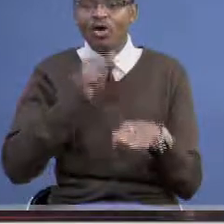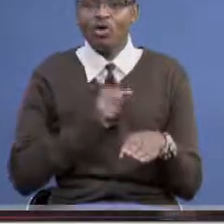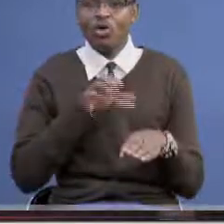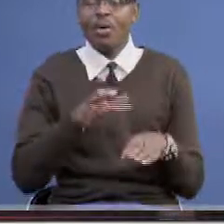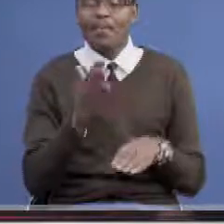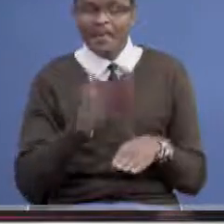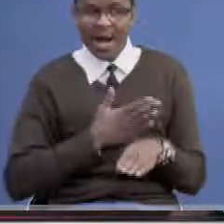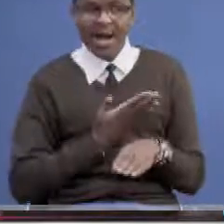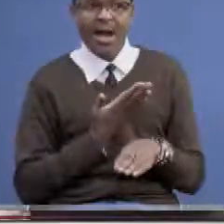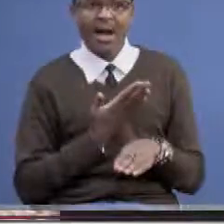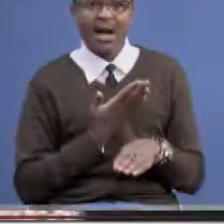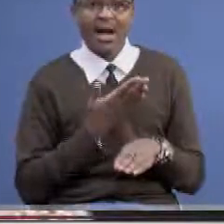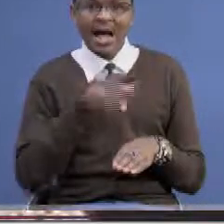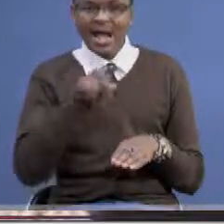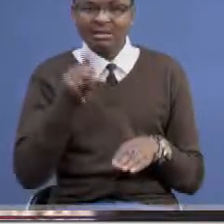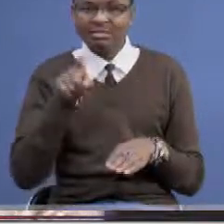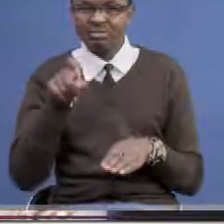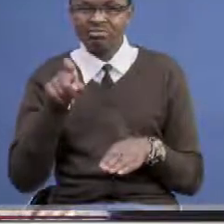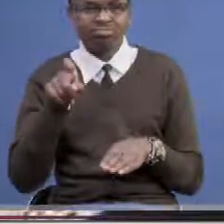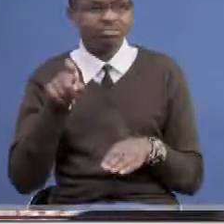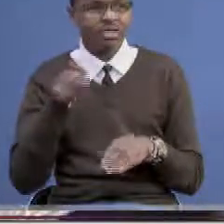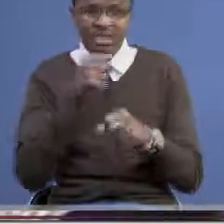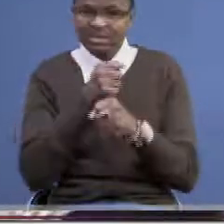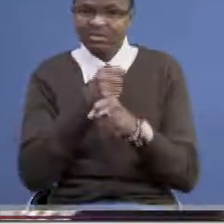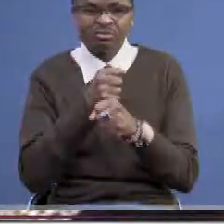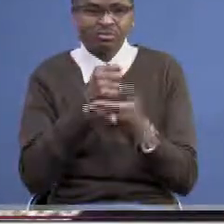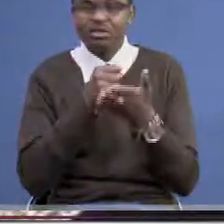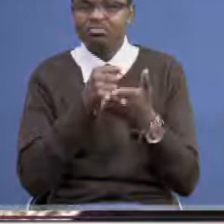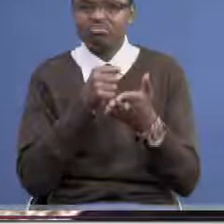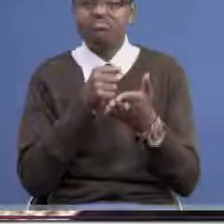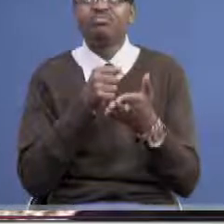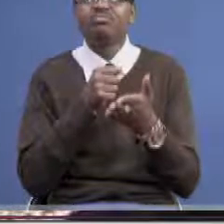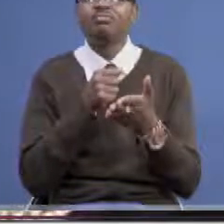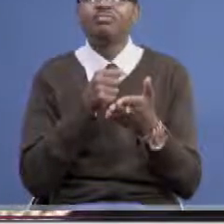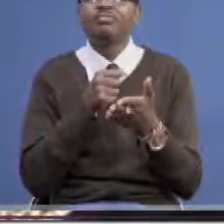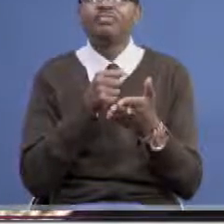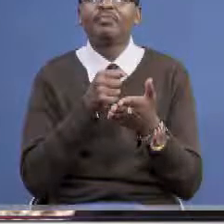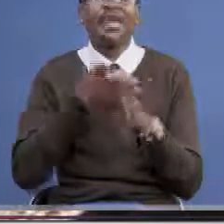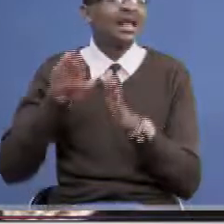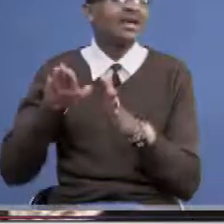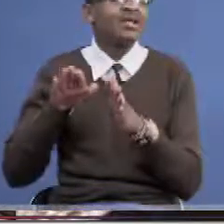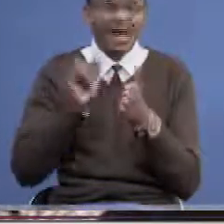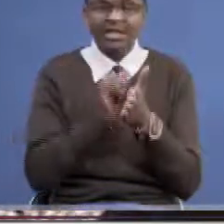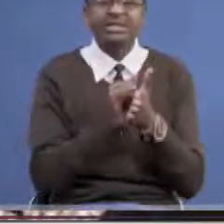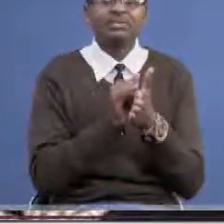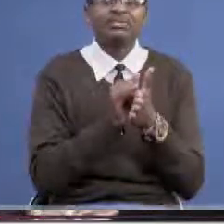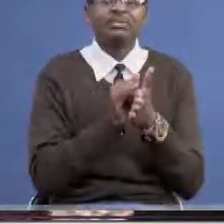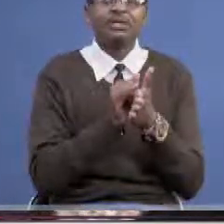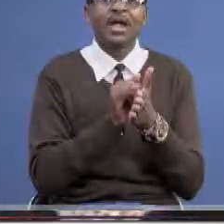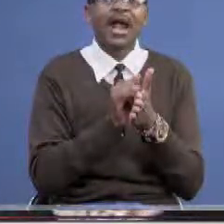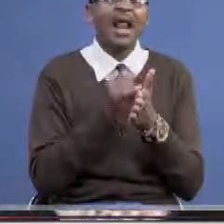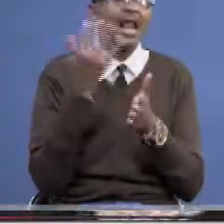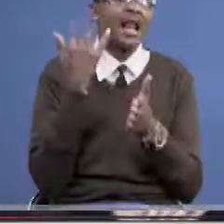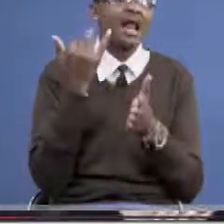wangu anashikwa shikwa, anafanyiwa nini, leave alone that